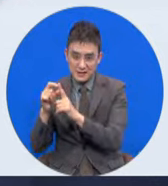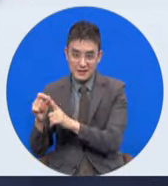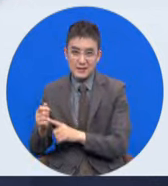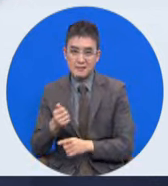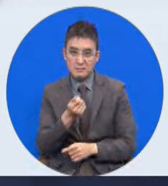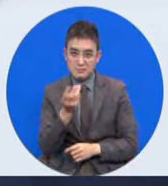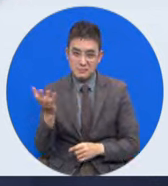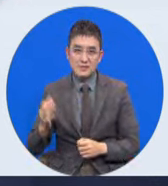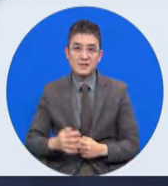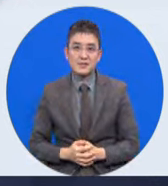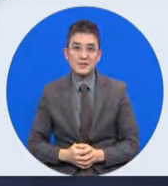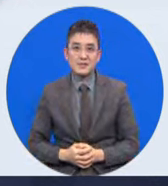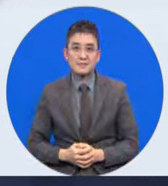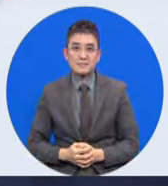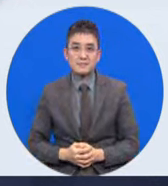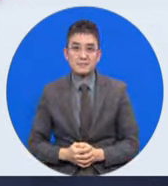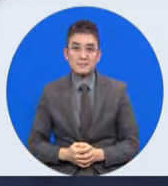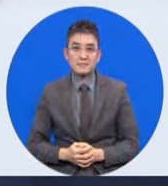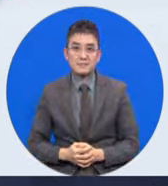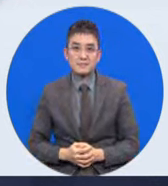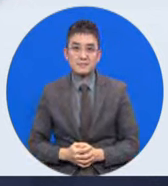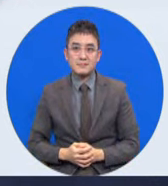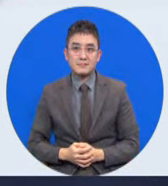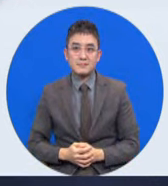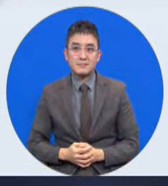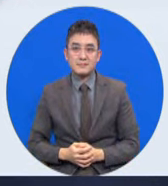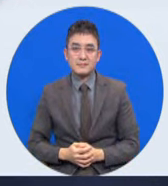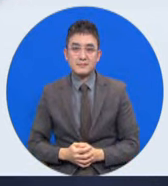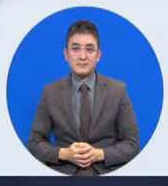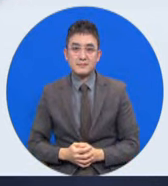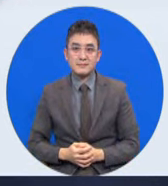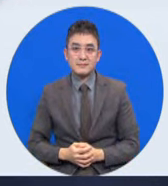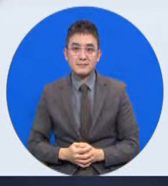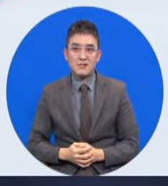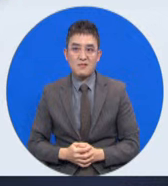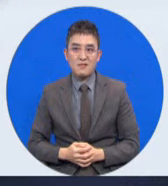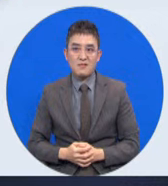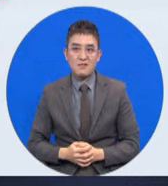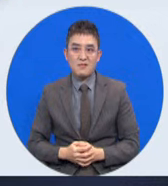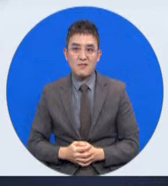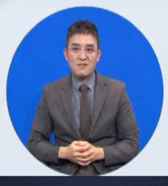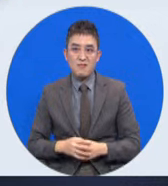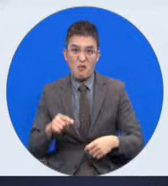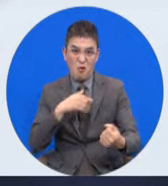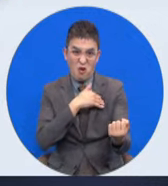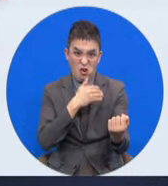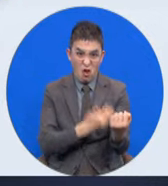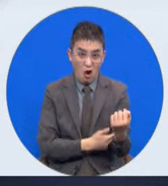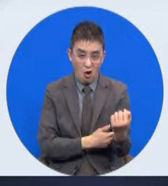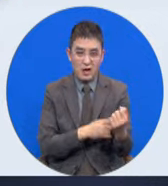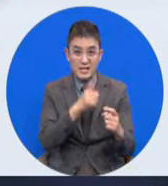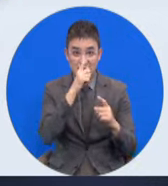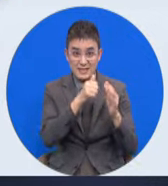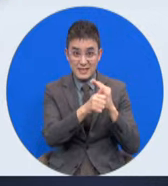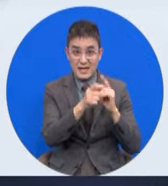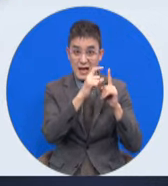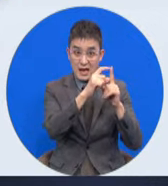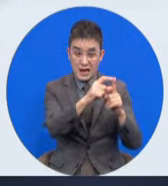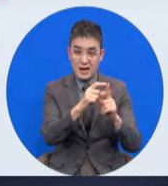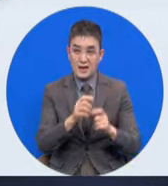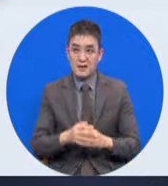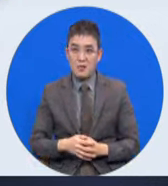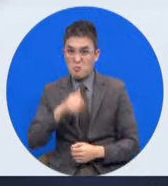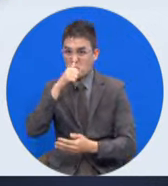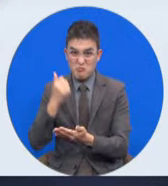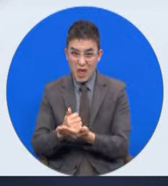특정 후보와 이름들의 언급이 상당히 많았습니다. 권력이 이재명 대표는 굉장히 많았고 범죄가